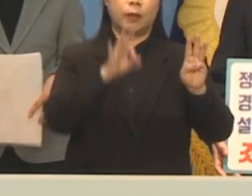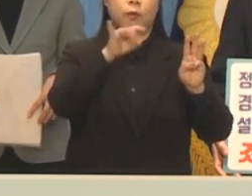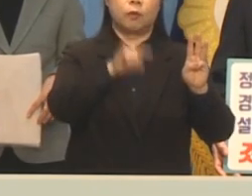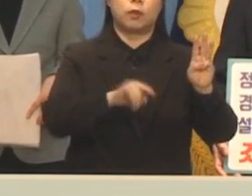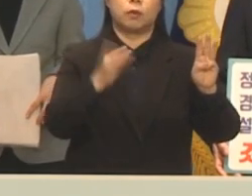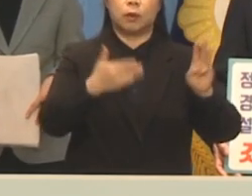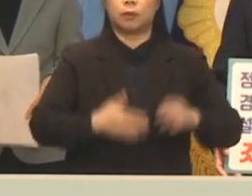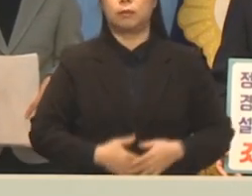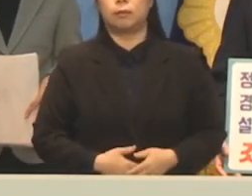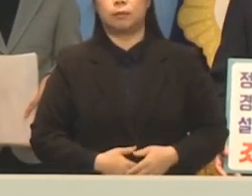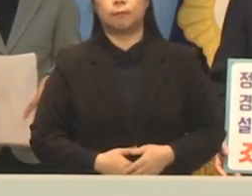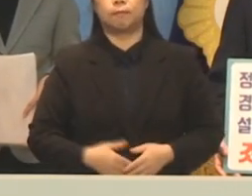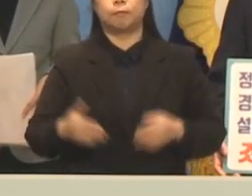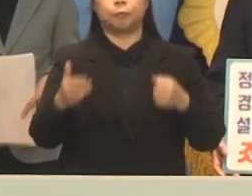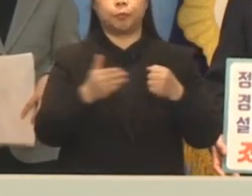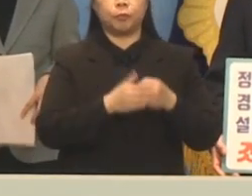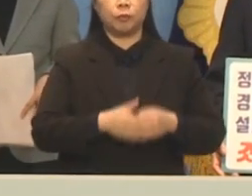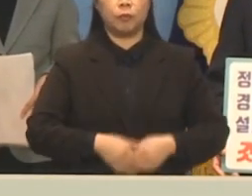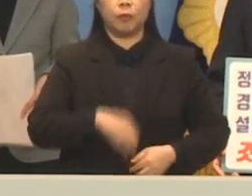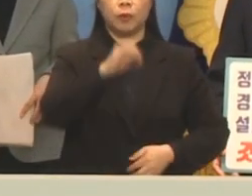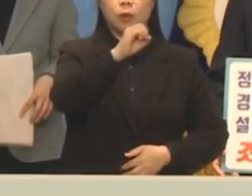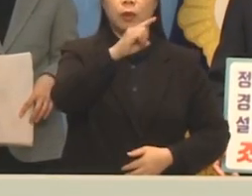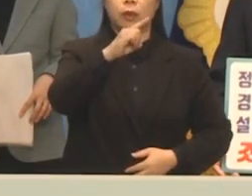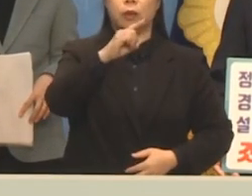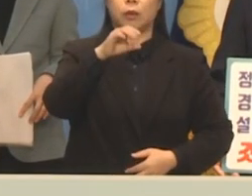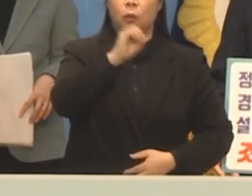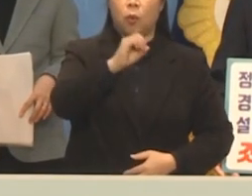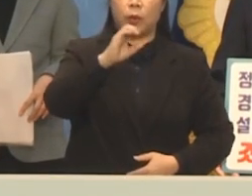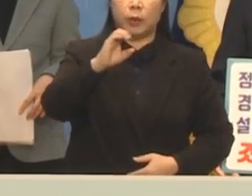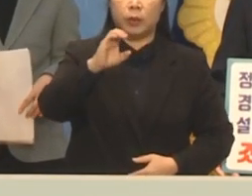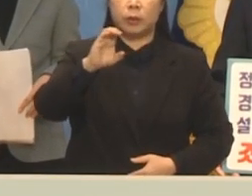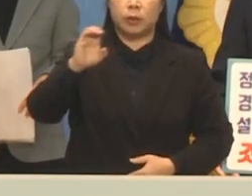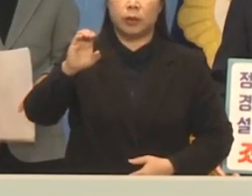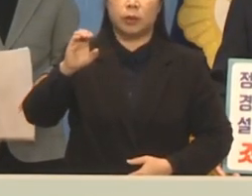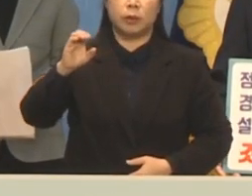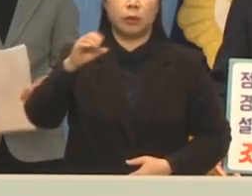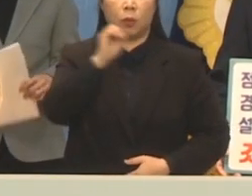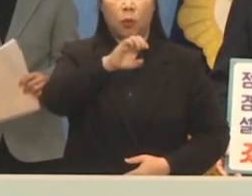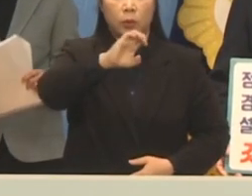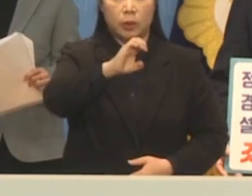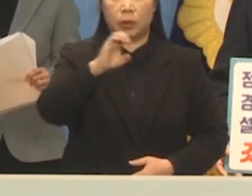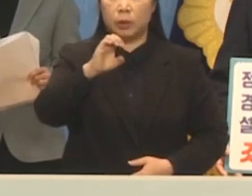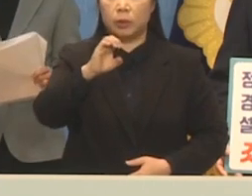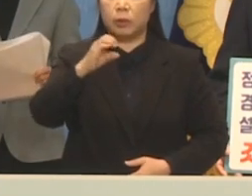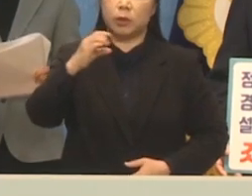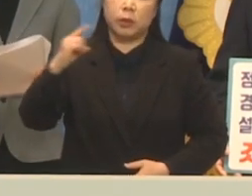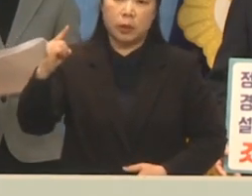33위로서 OECD 38개 회원국 평균 GDP 성장률인